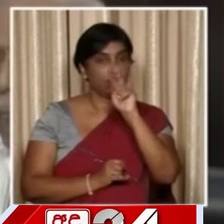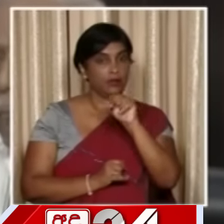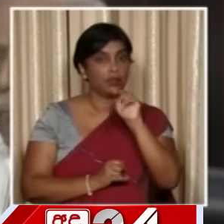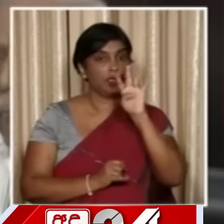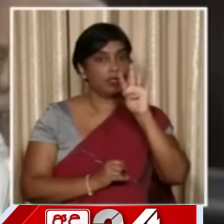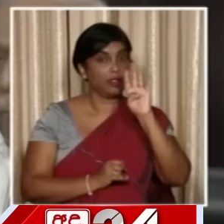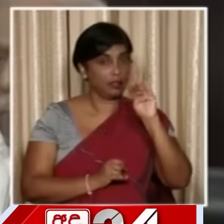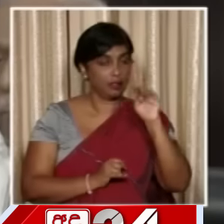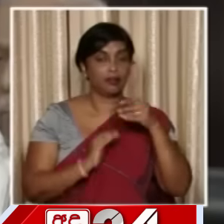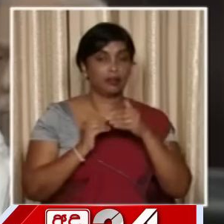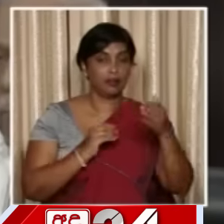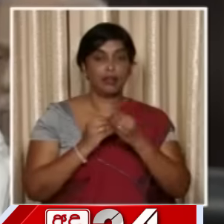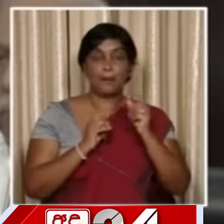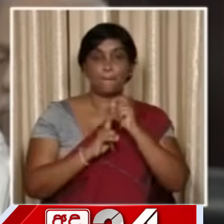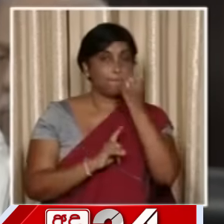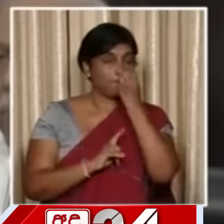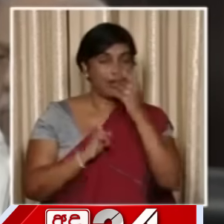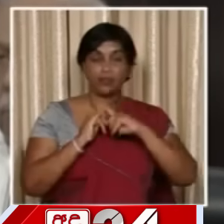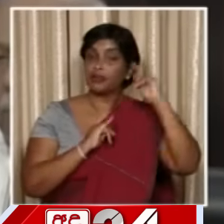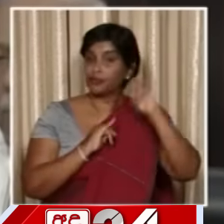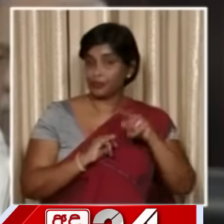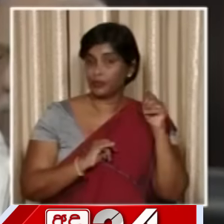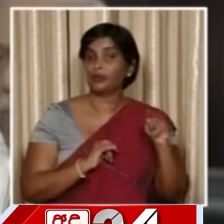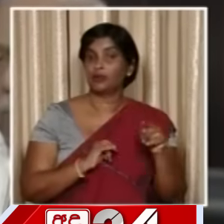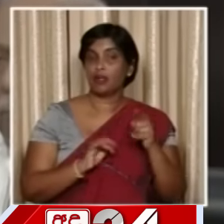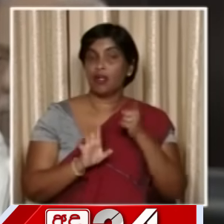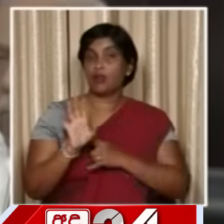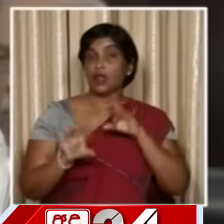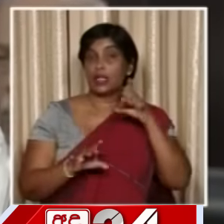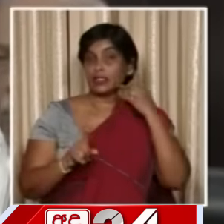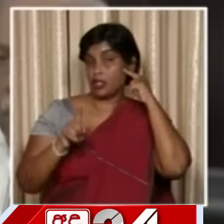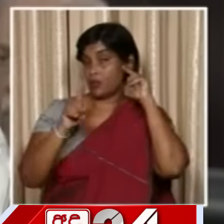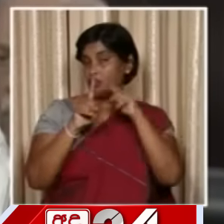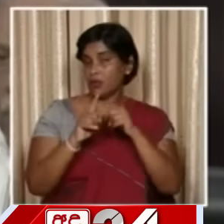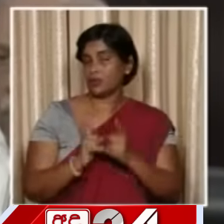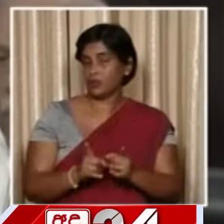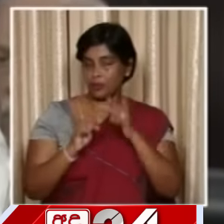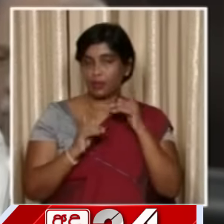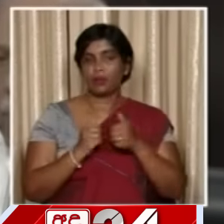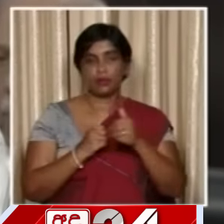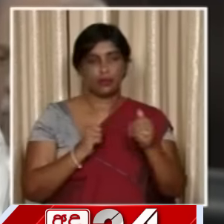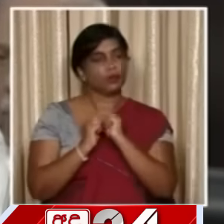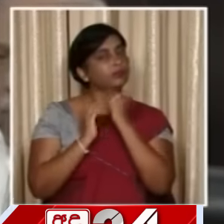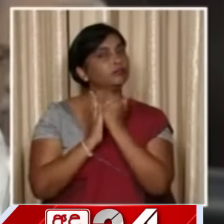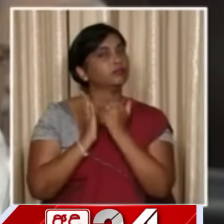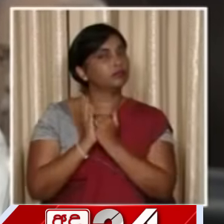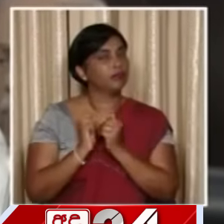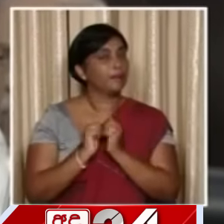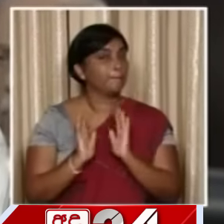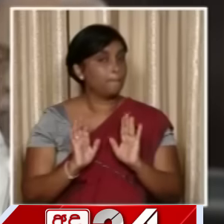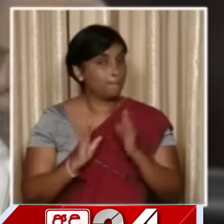2042 වර්ෂයේ දෙන පේරාදෙණිය විශ්වවිද්‍යාලය සත සංවර්ධිත ඉලක්ක කරගන්මින් සිදු කරන මේ වැඩපිළිවෙළේ